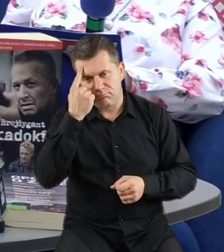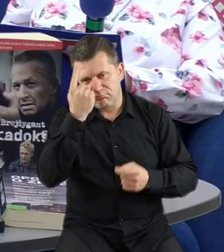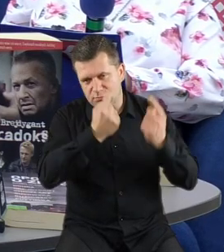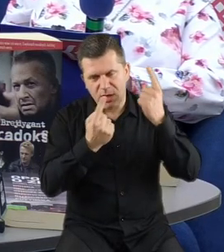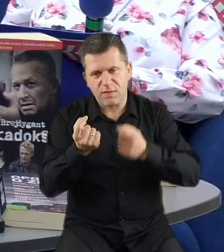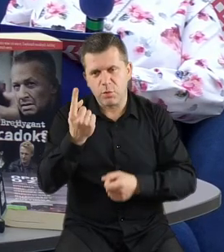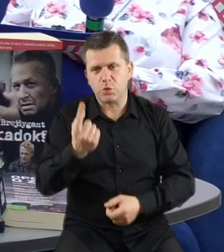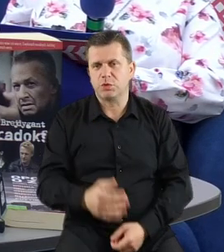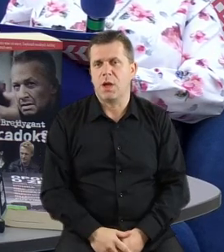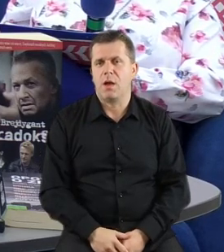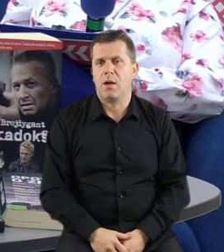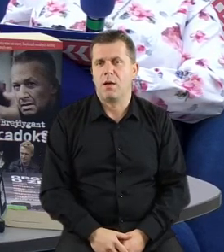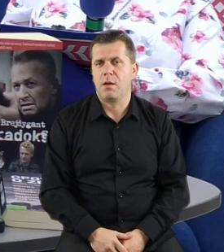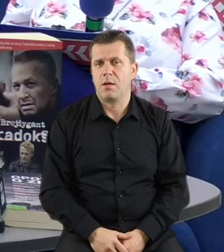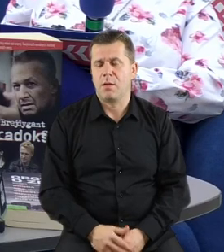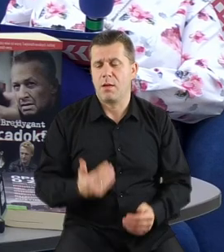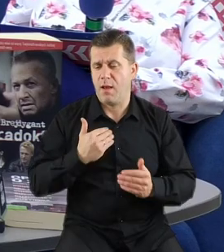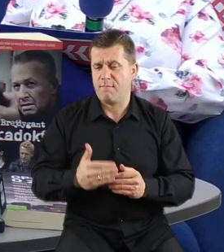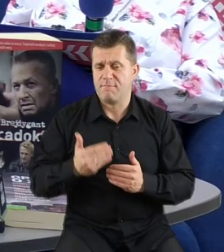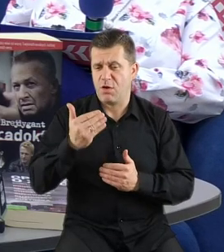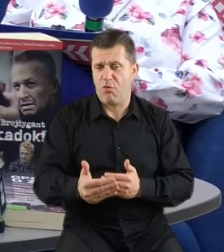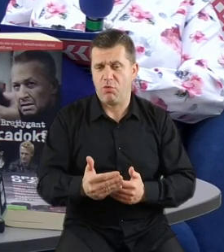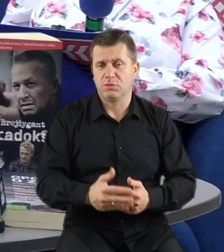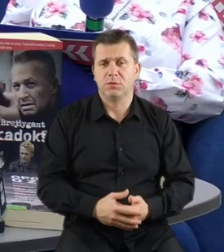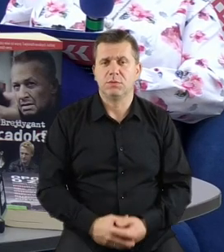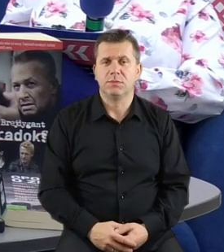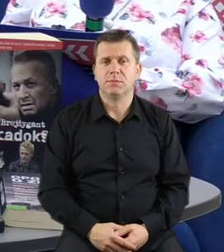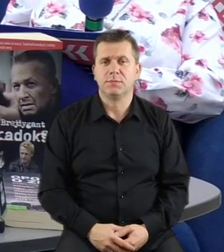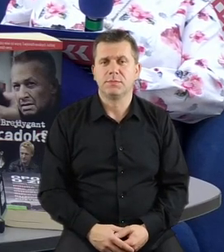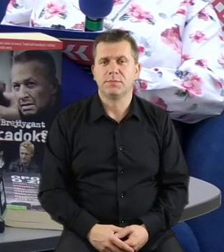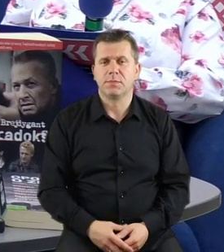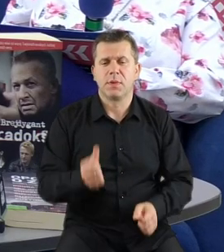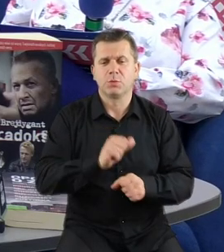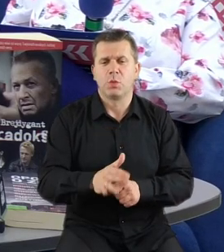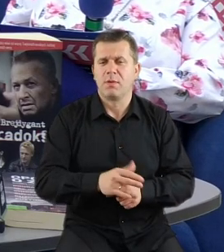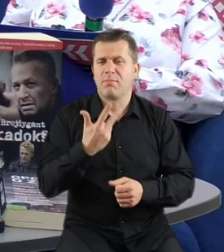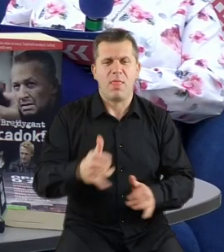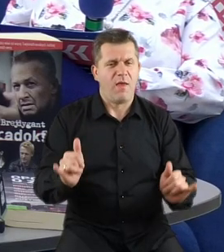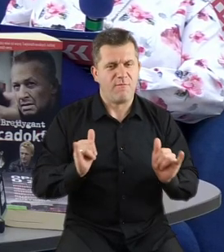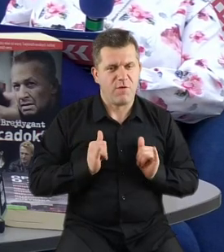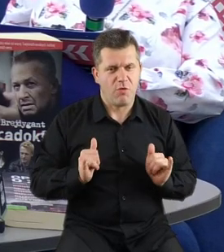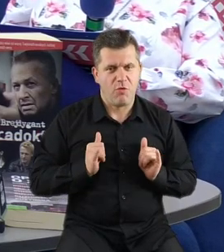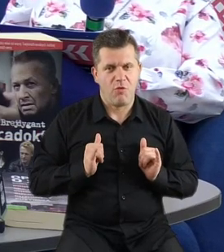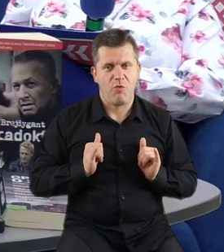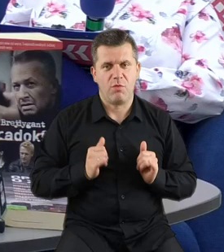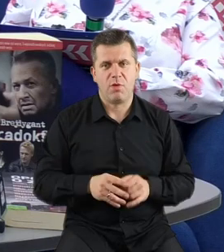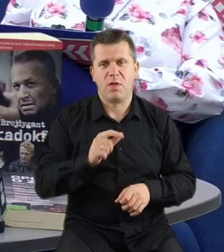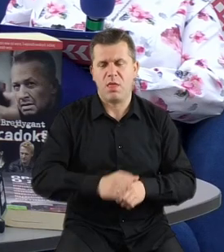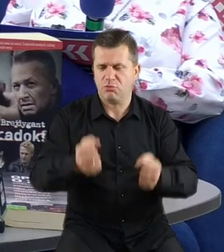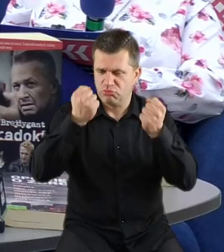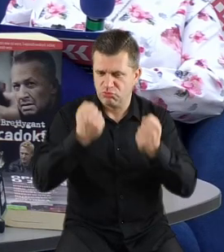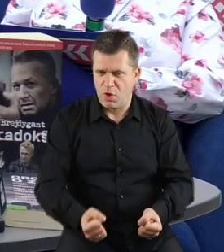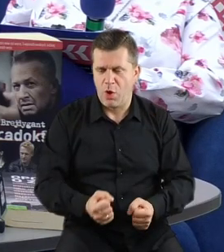Znaczy wychodzenie jest to oczywiście jest niewygodne, jest